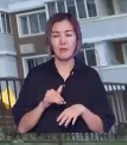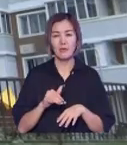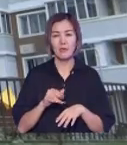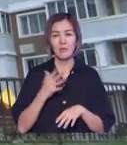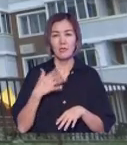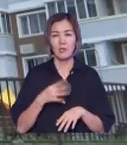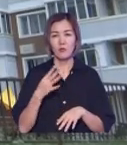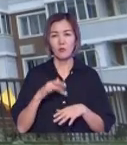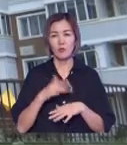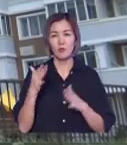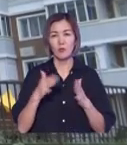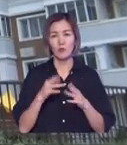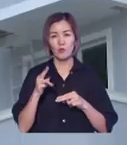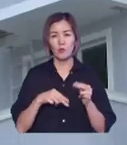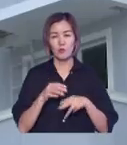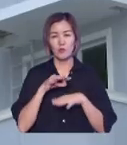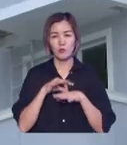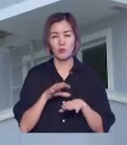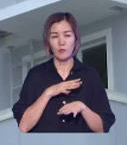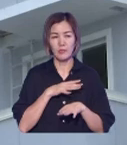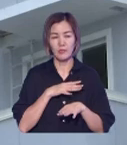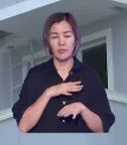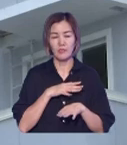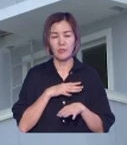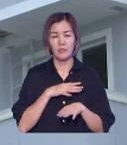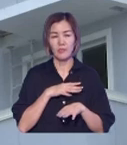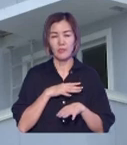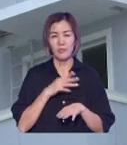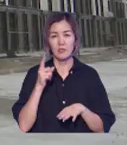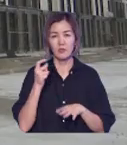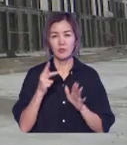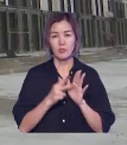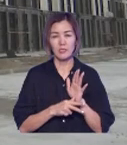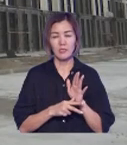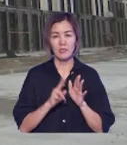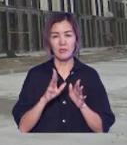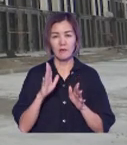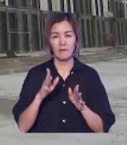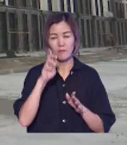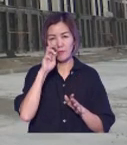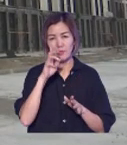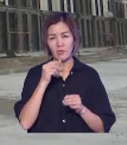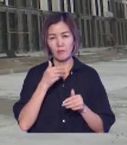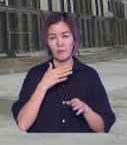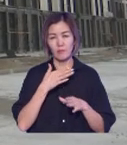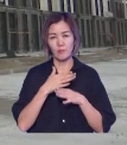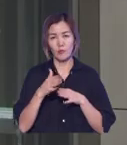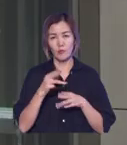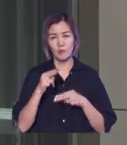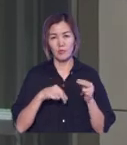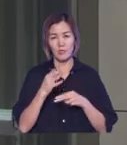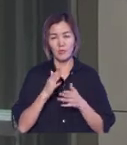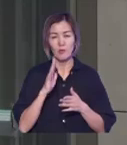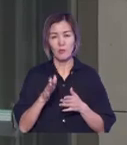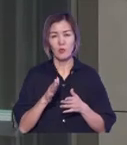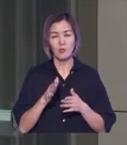54 көпқабатты тұрғын үйдің құрылысы жүріп жатыр дейді жауаптылар. Оның 180 пәтері мемлекет қаржысымен бой көтеруде. Болашақта